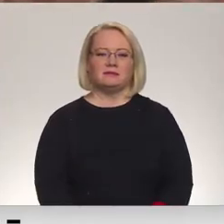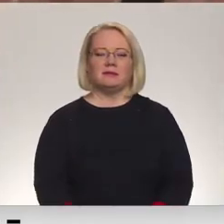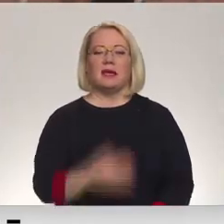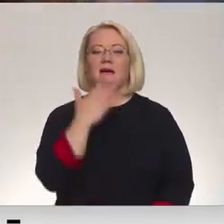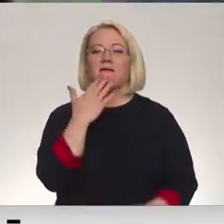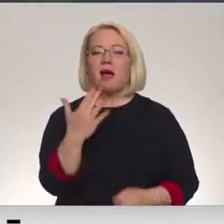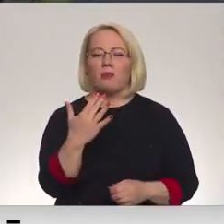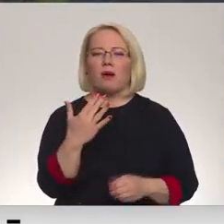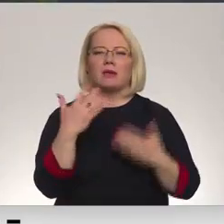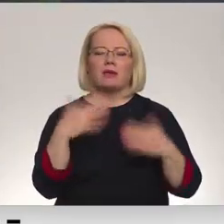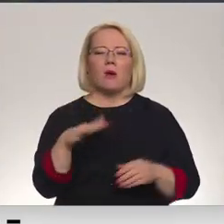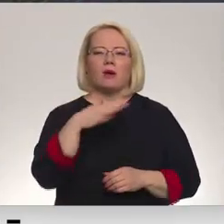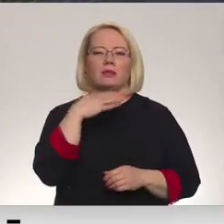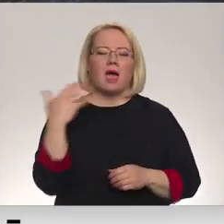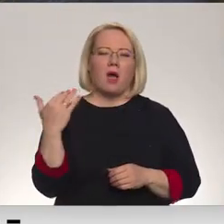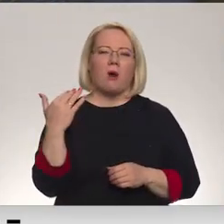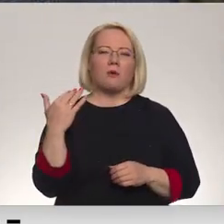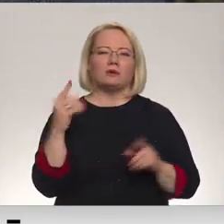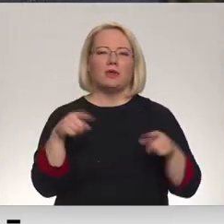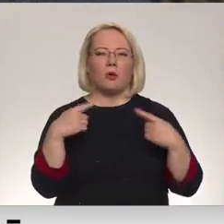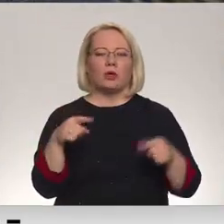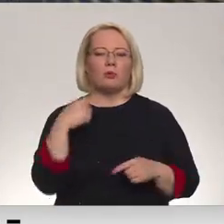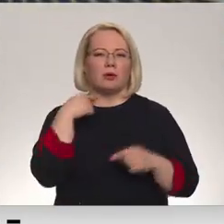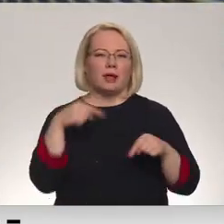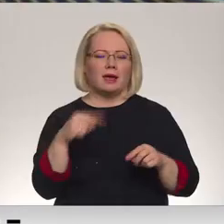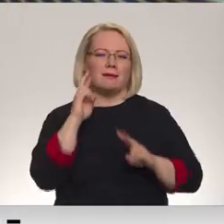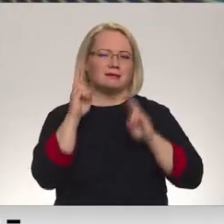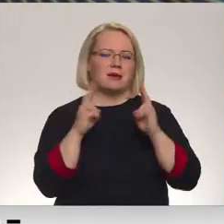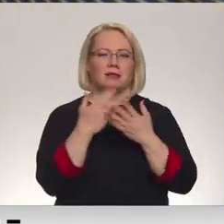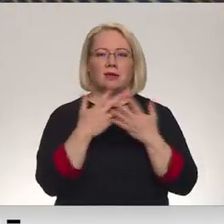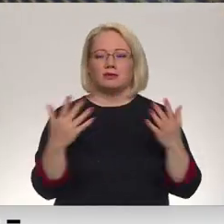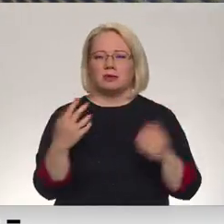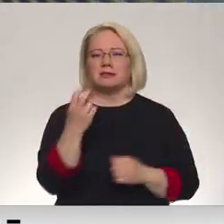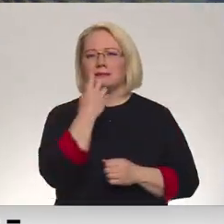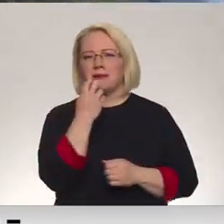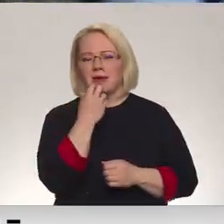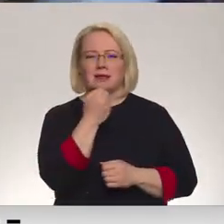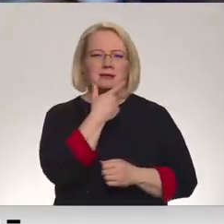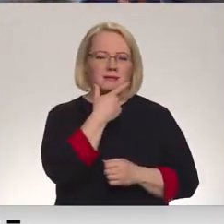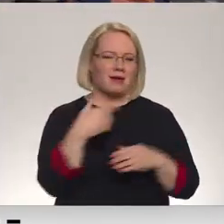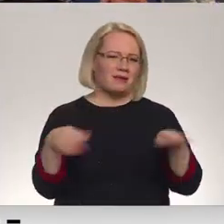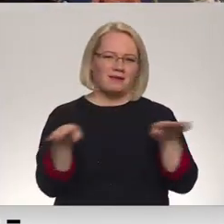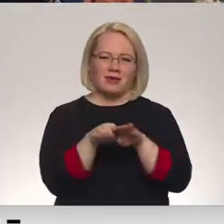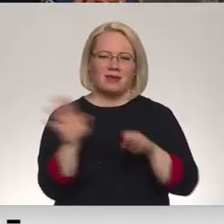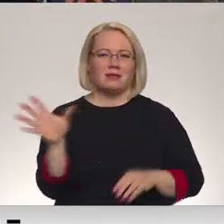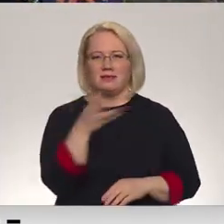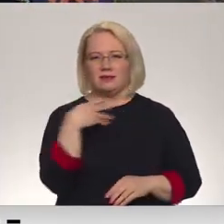Valodas šeit, kā jau daudz nacionālajā Rīgā, skan dažādas, bet smiekli un smaidi ir vienādi